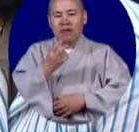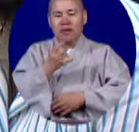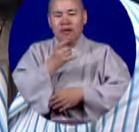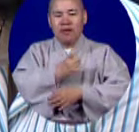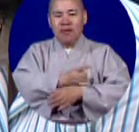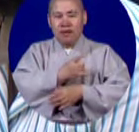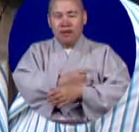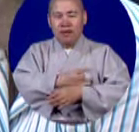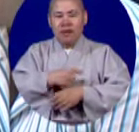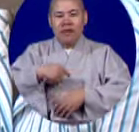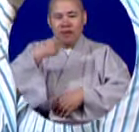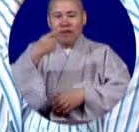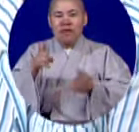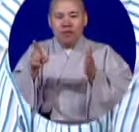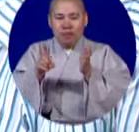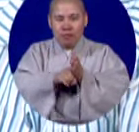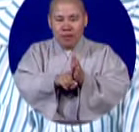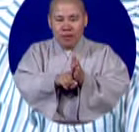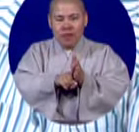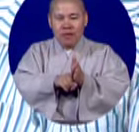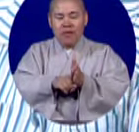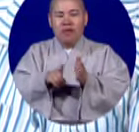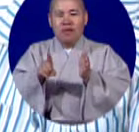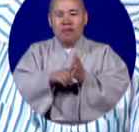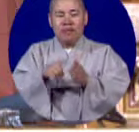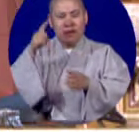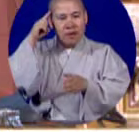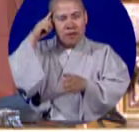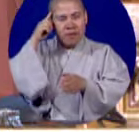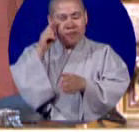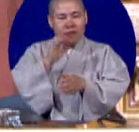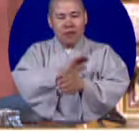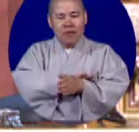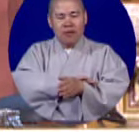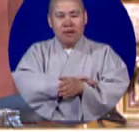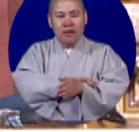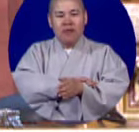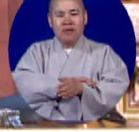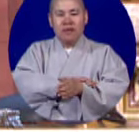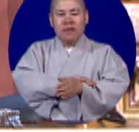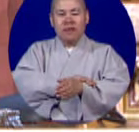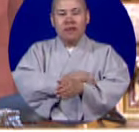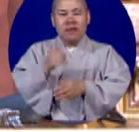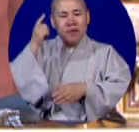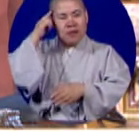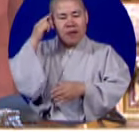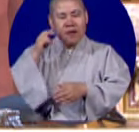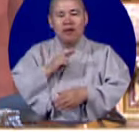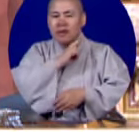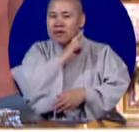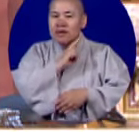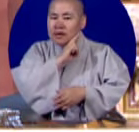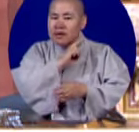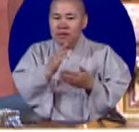그래서 또 믿어요. 그 믿는 게 반야. 의식은 믿질 못합니다. 의심합니다. 분별하고